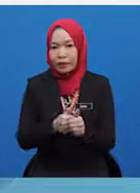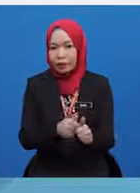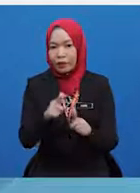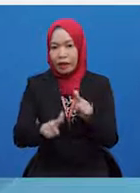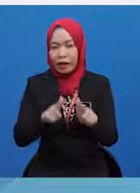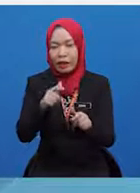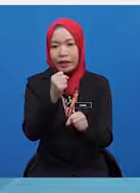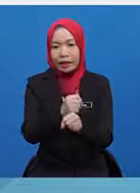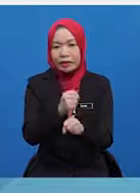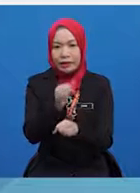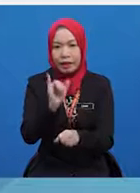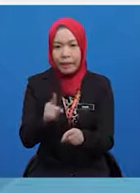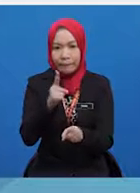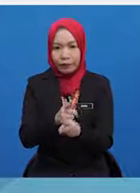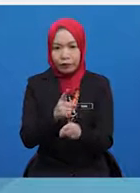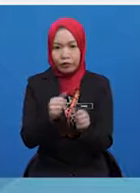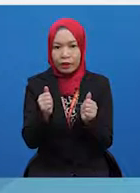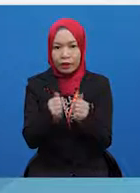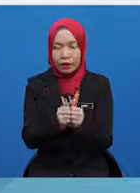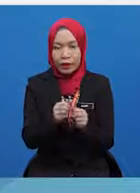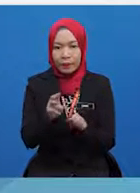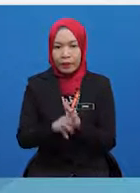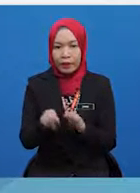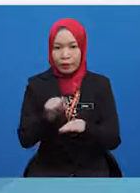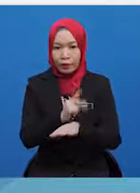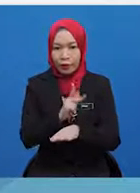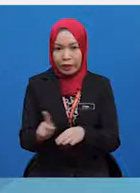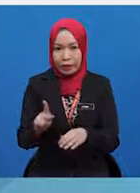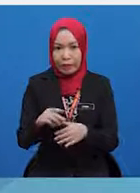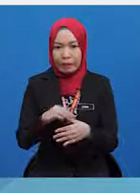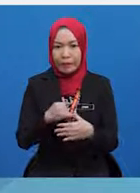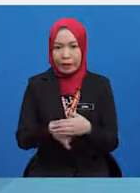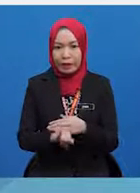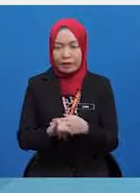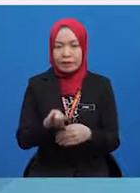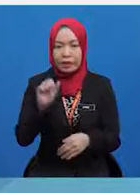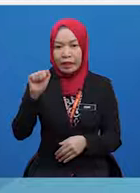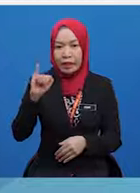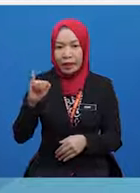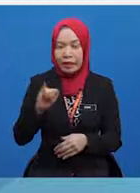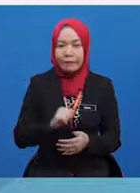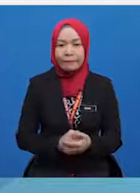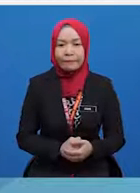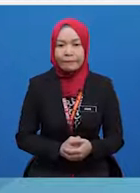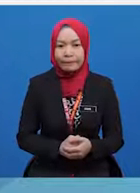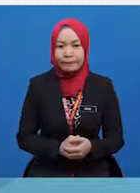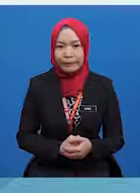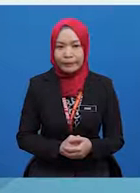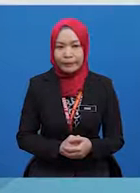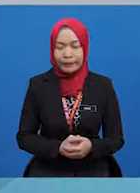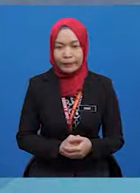kerja yang betul dengan menggunakan perisian Adobe Illustrator.